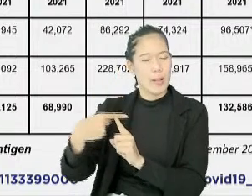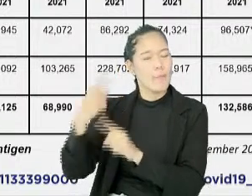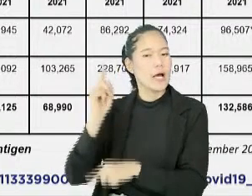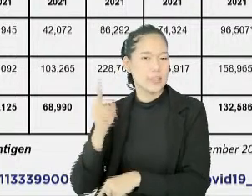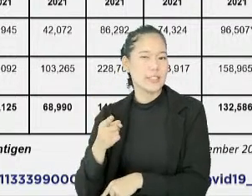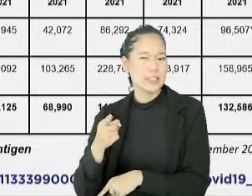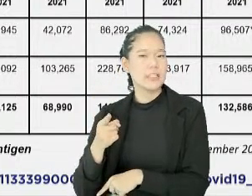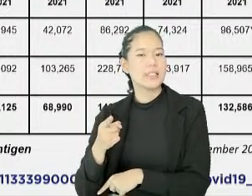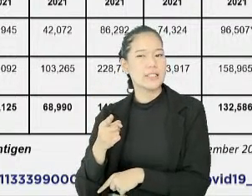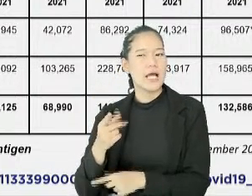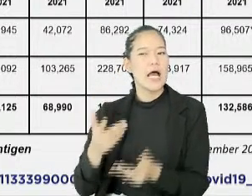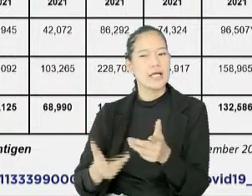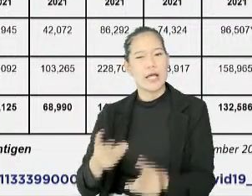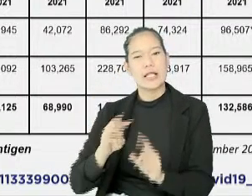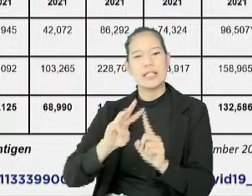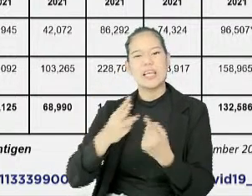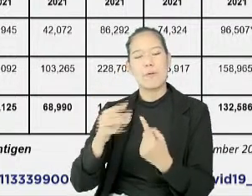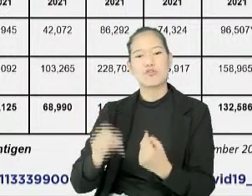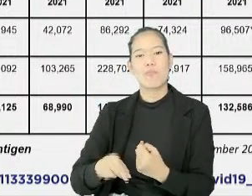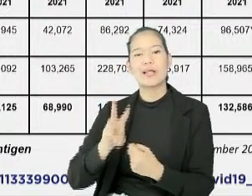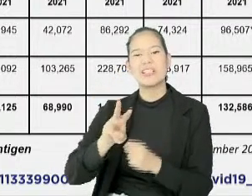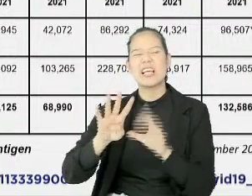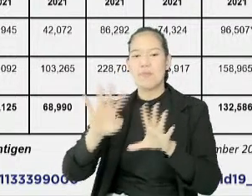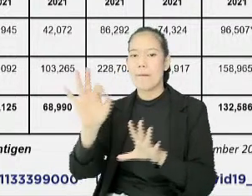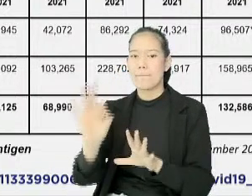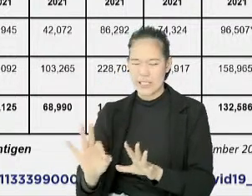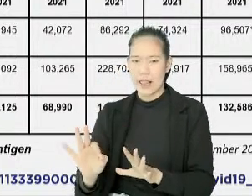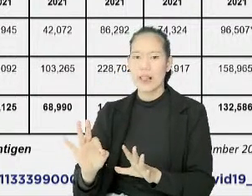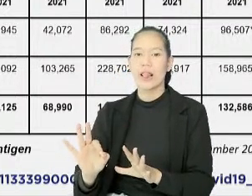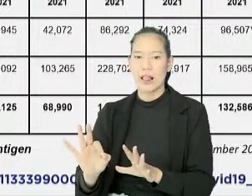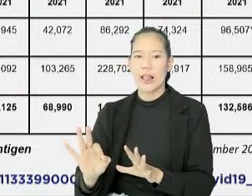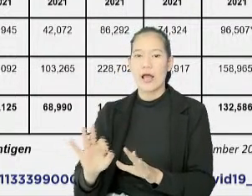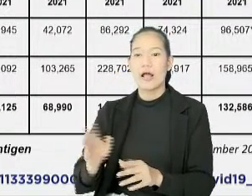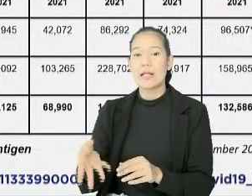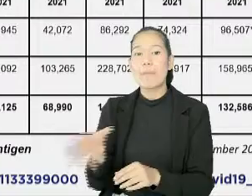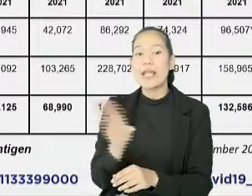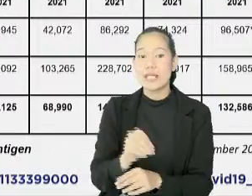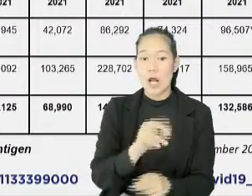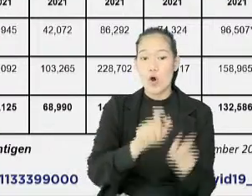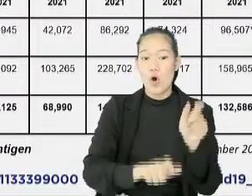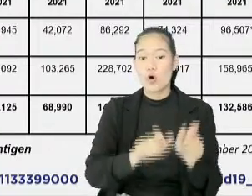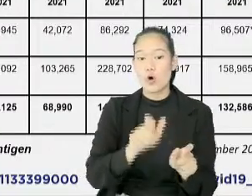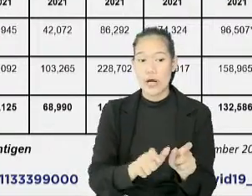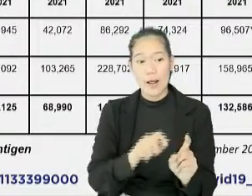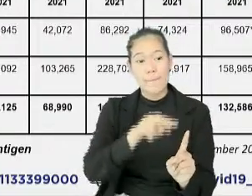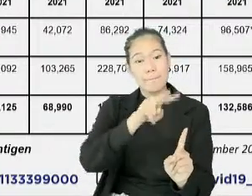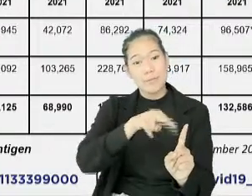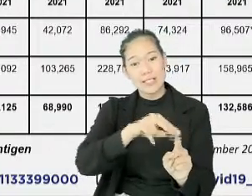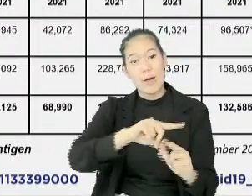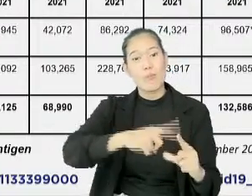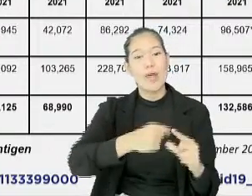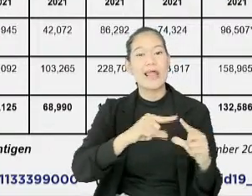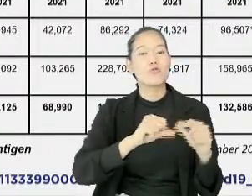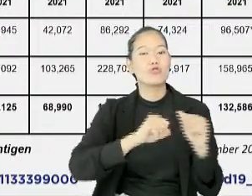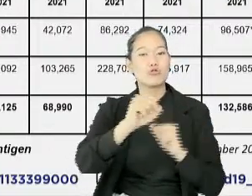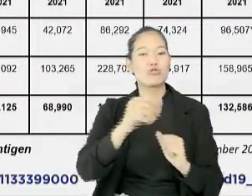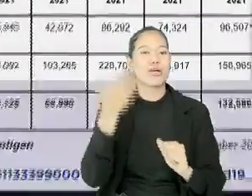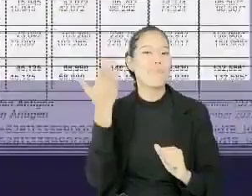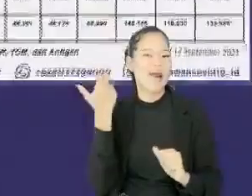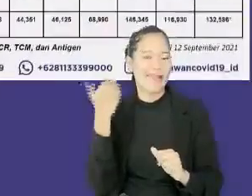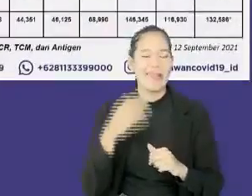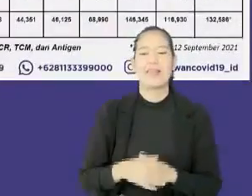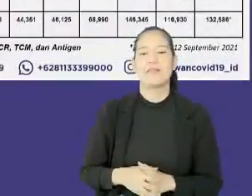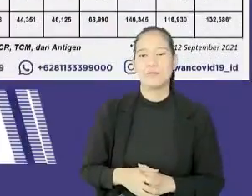IQ nya hahaha sekitar 1300 39 persen dibandingkan dengan jumlah orang yang diperiksa di bulan Agustus